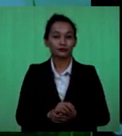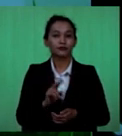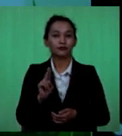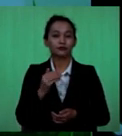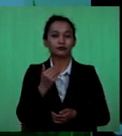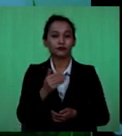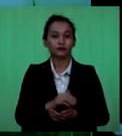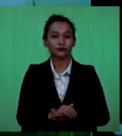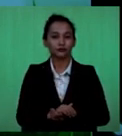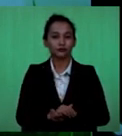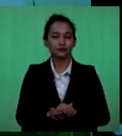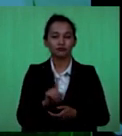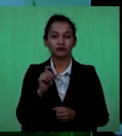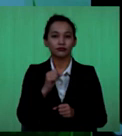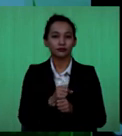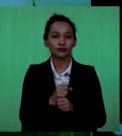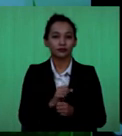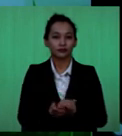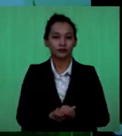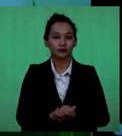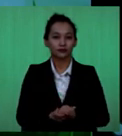Kimsan? Nima ish qilasan?